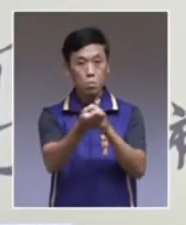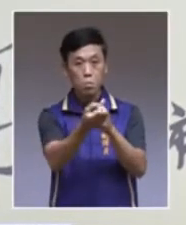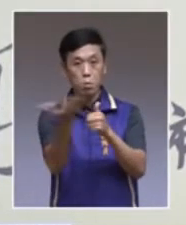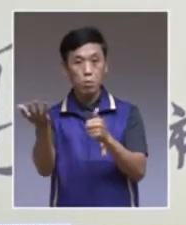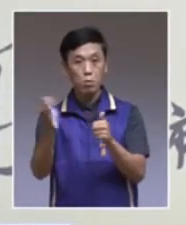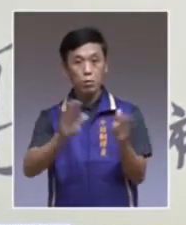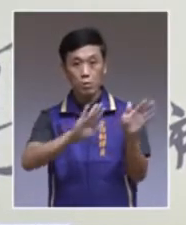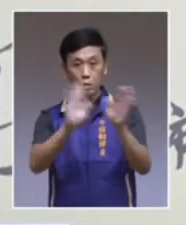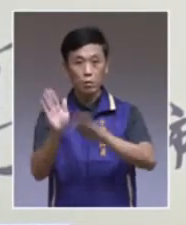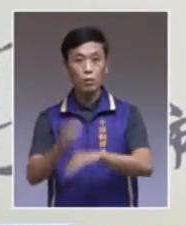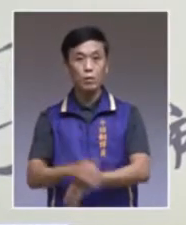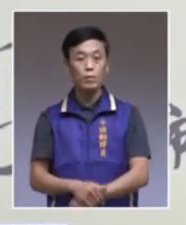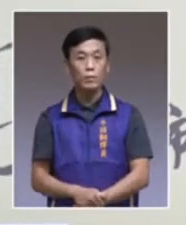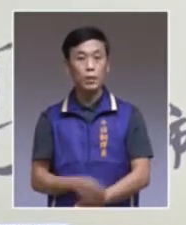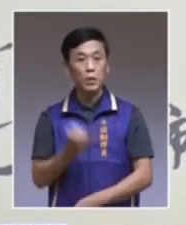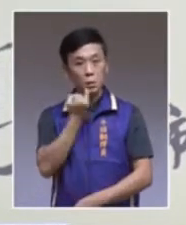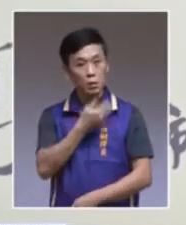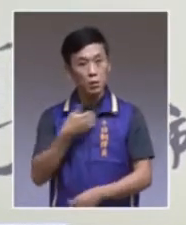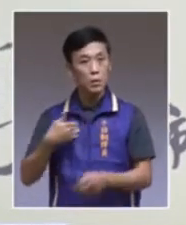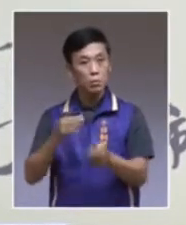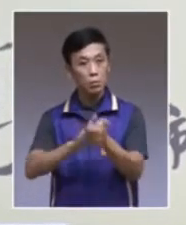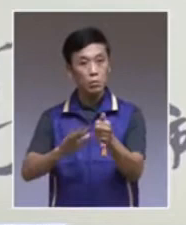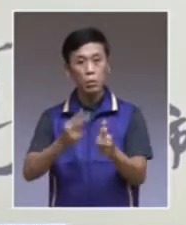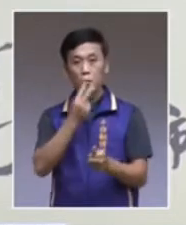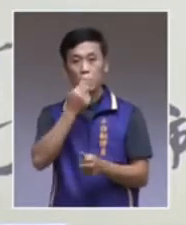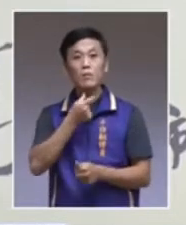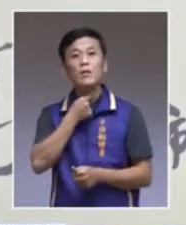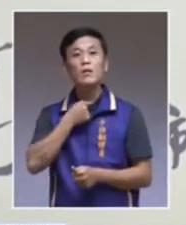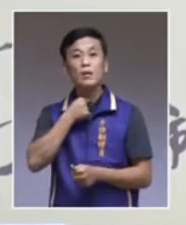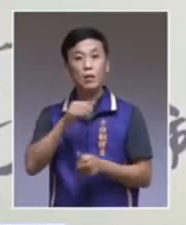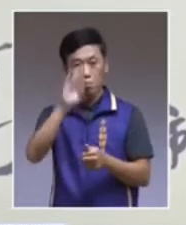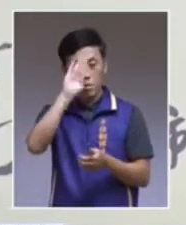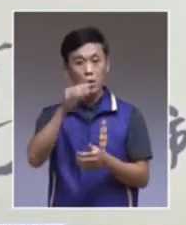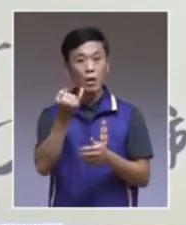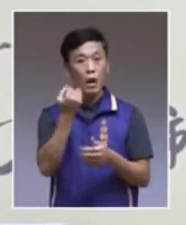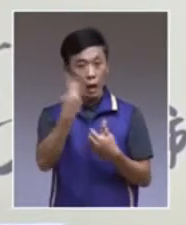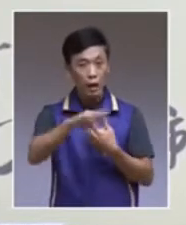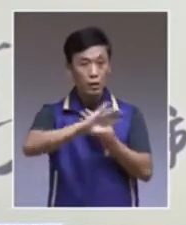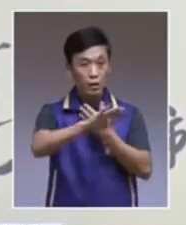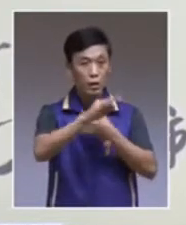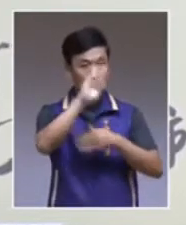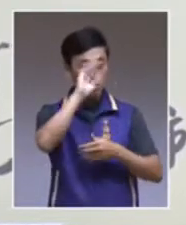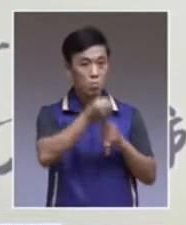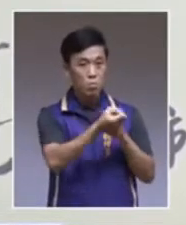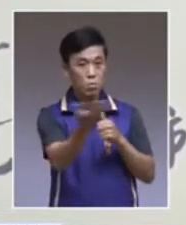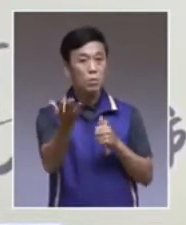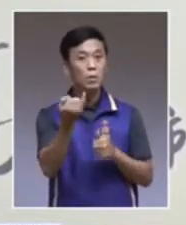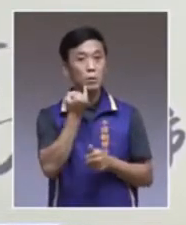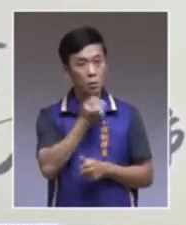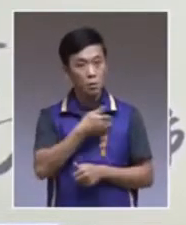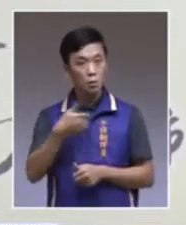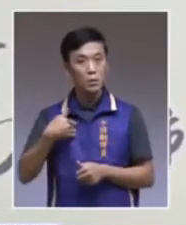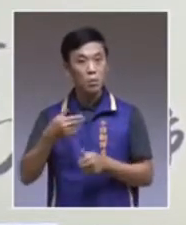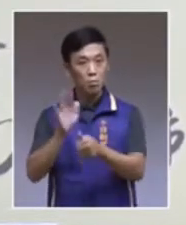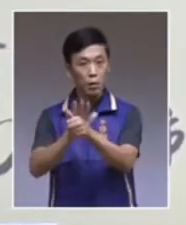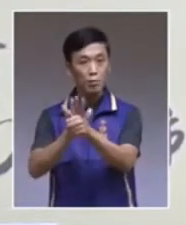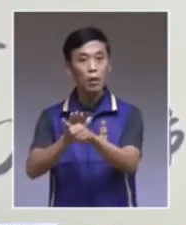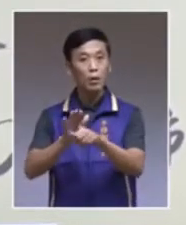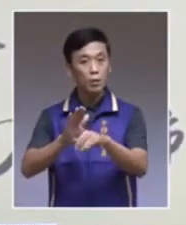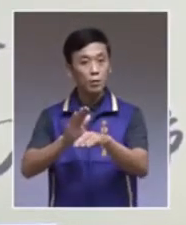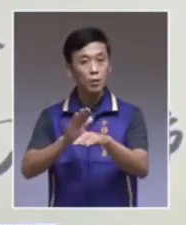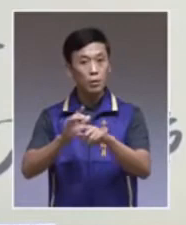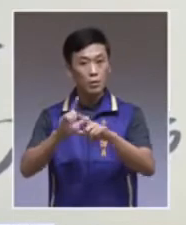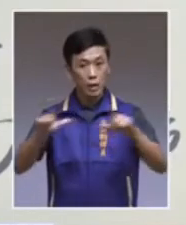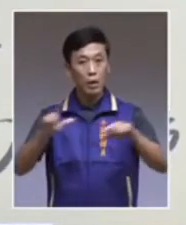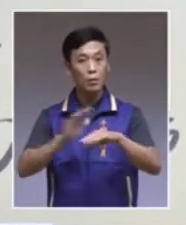实对很多呼吸道的疾病还有其他疾病的一个传播都会有相当大的一个帮助。